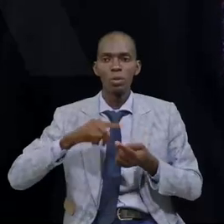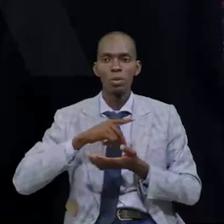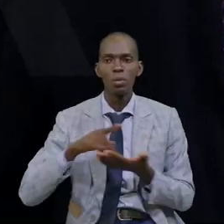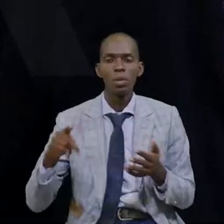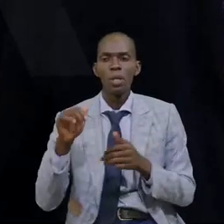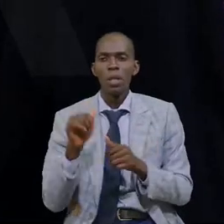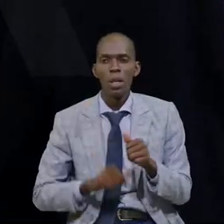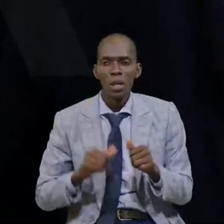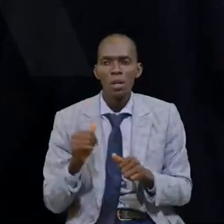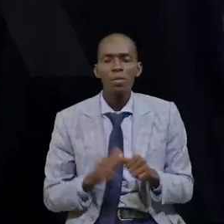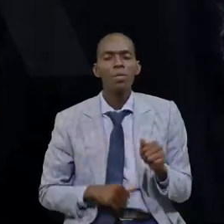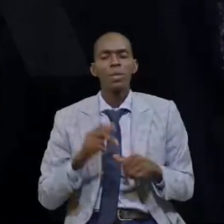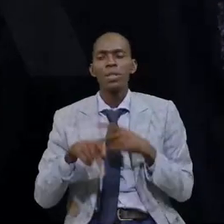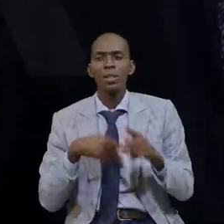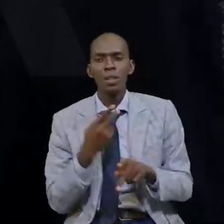purifier